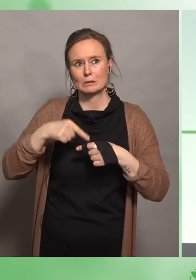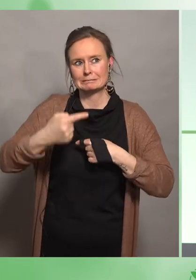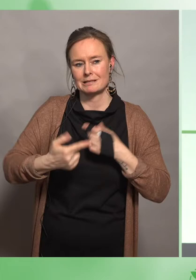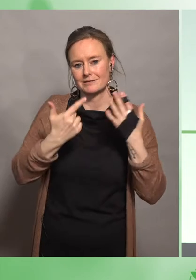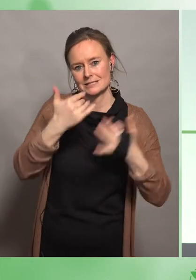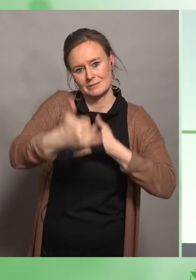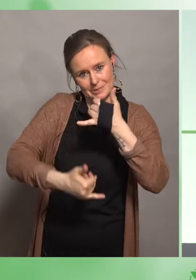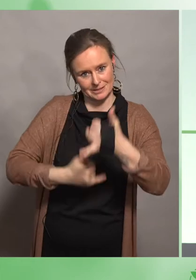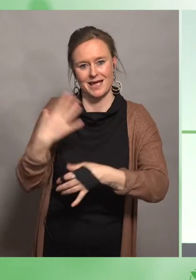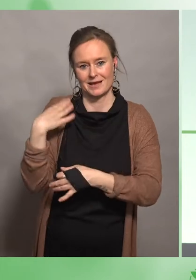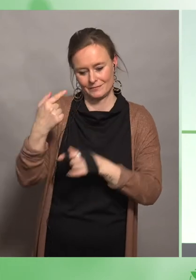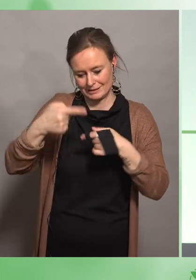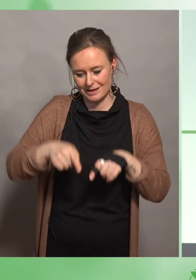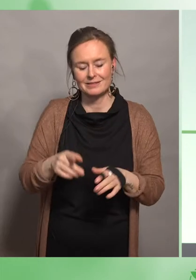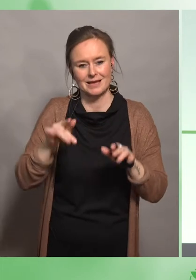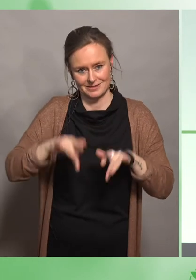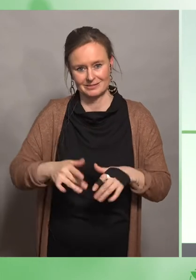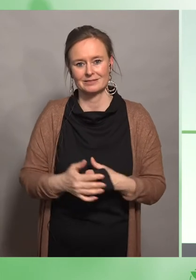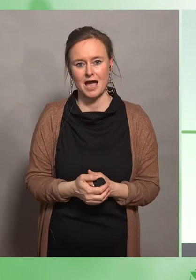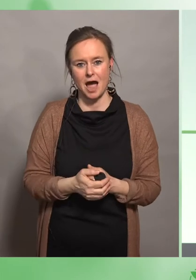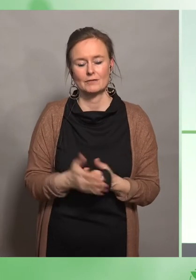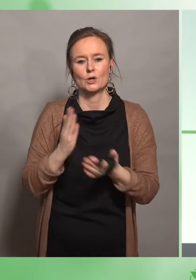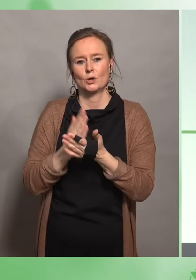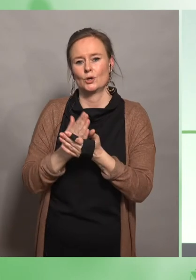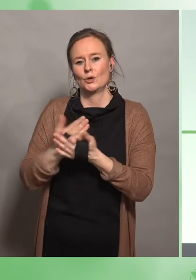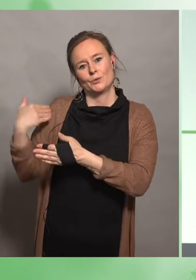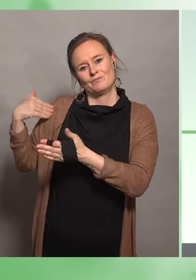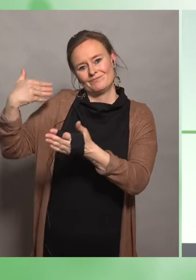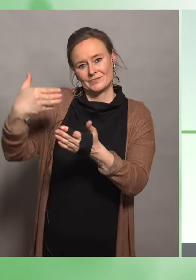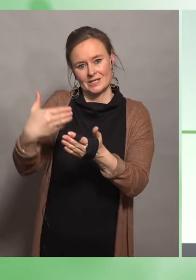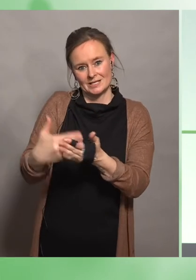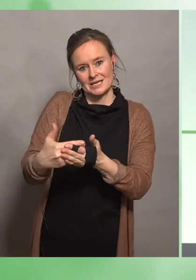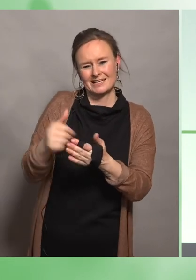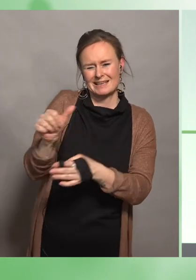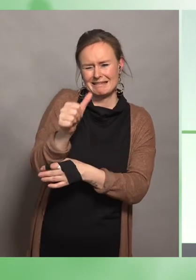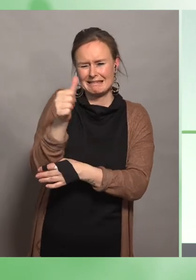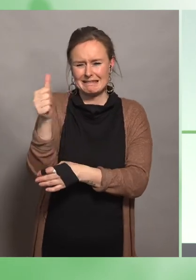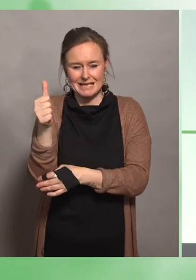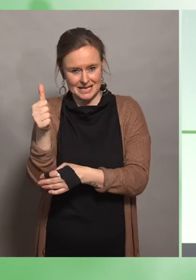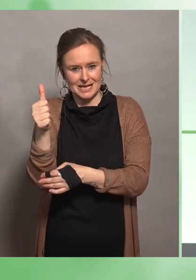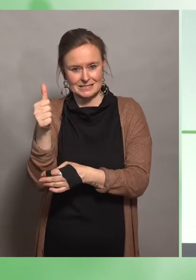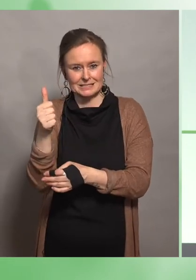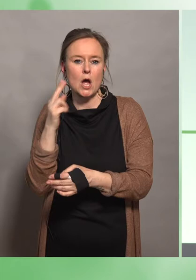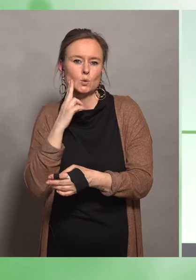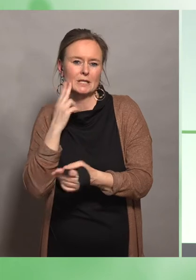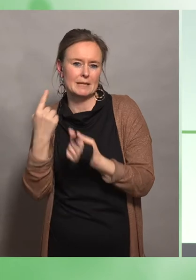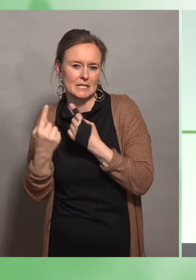zu dürfen. Es ist schon lange her, denn eine der ersten Unternehmensdialoge haben